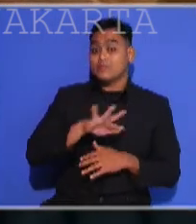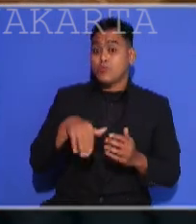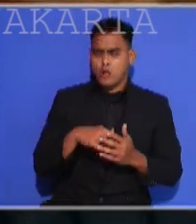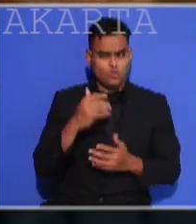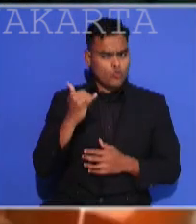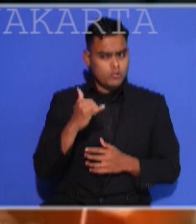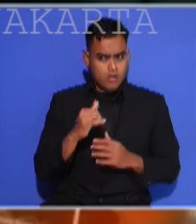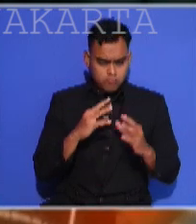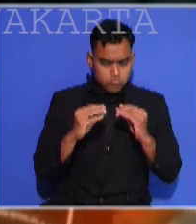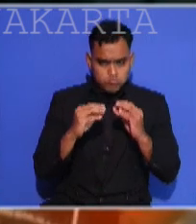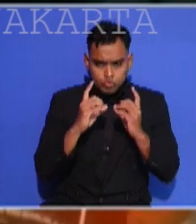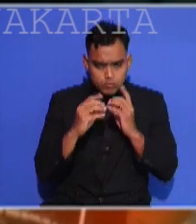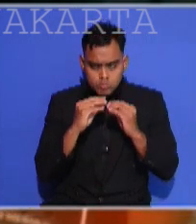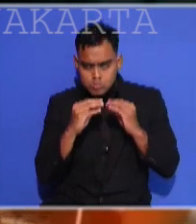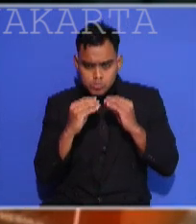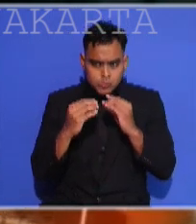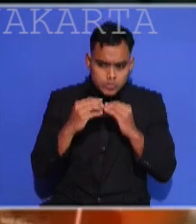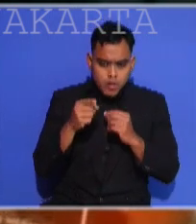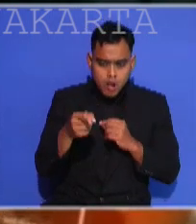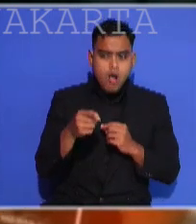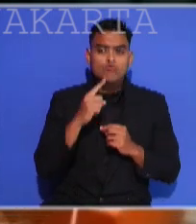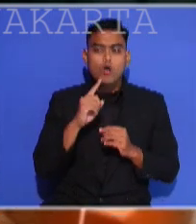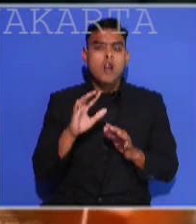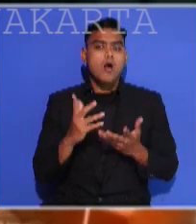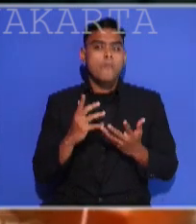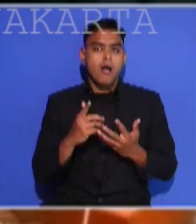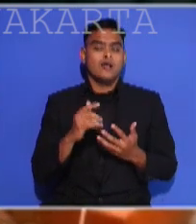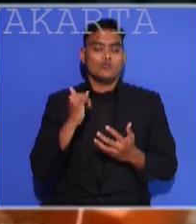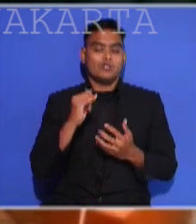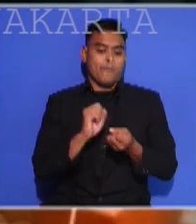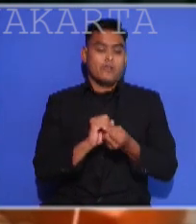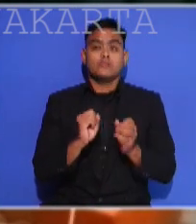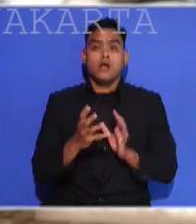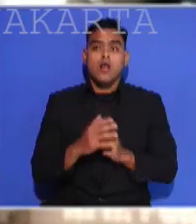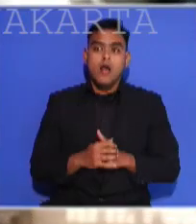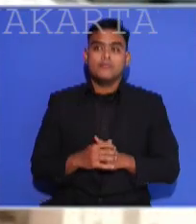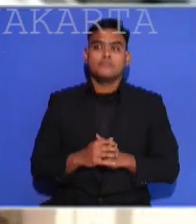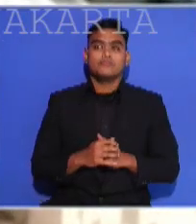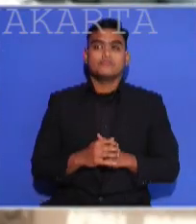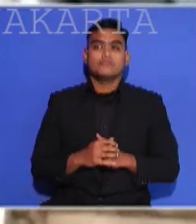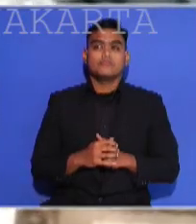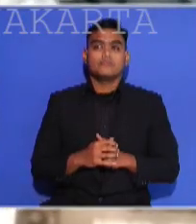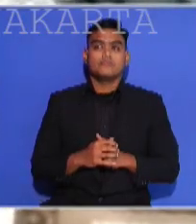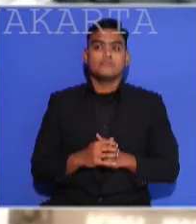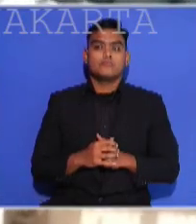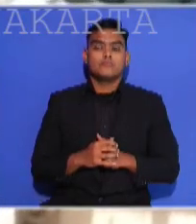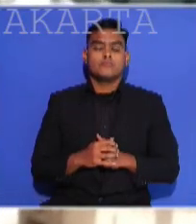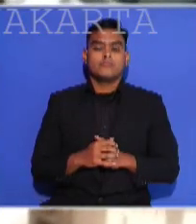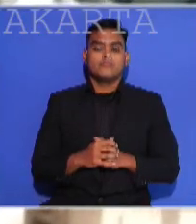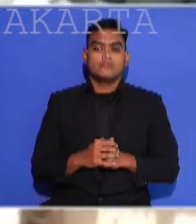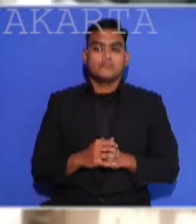pemetaan potensi bencana alam demikian Agung Nugroho dan Arif heriawan